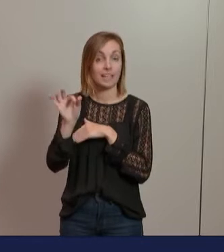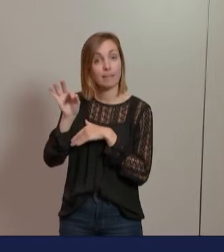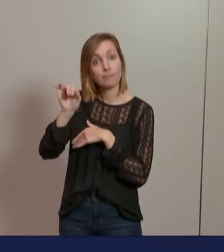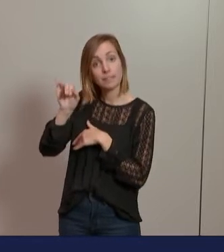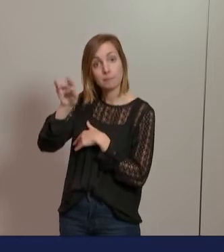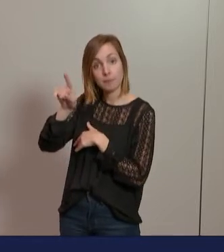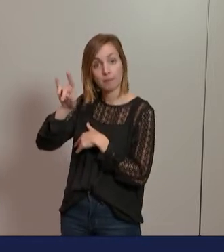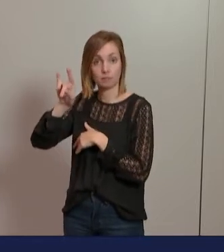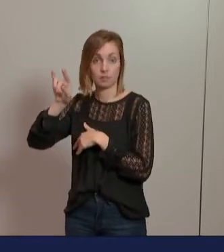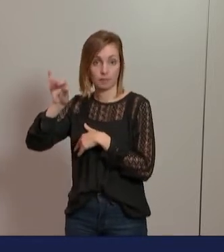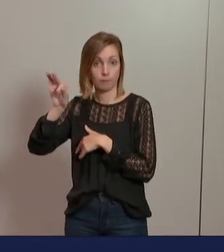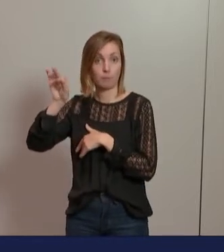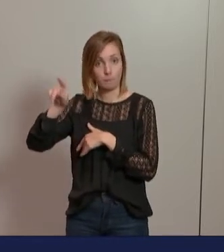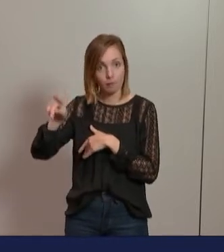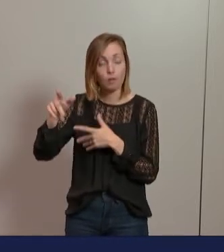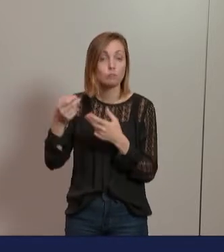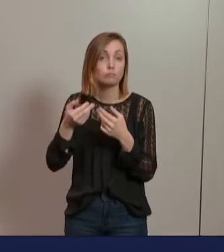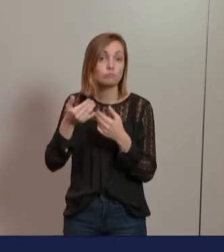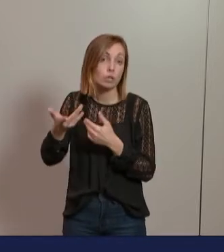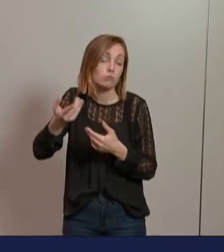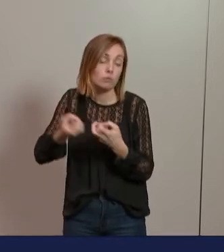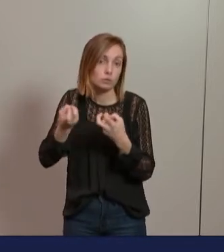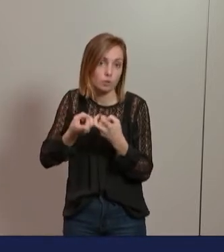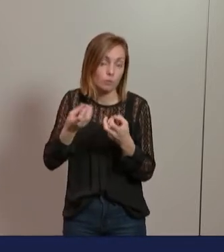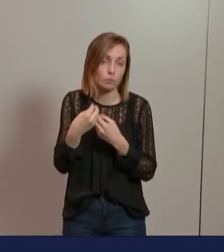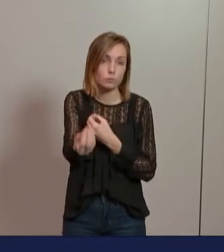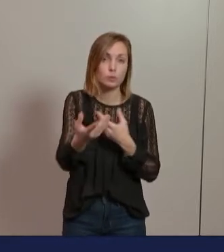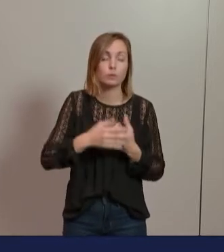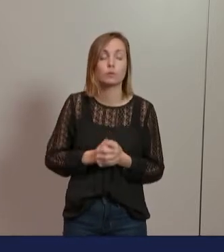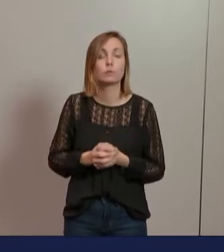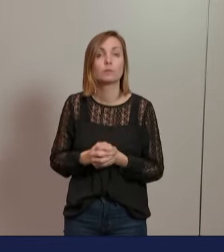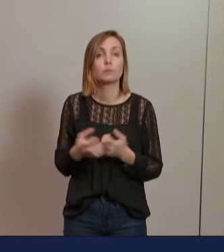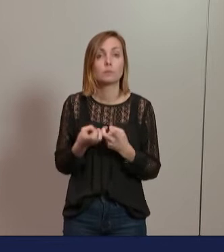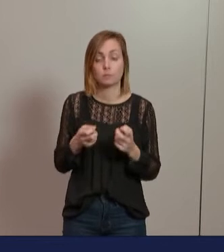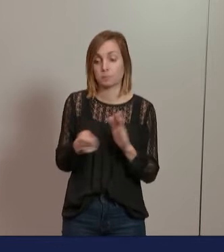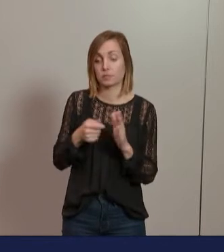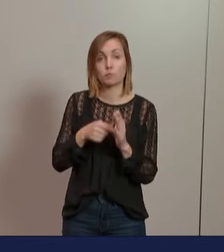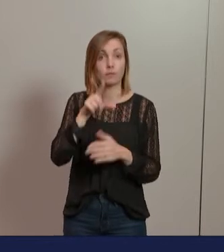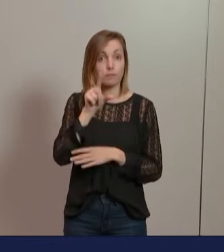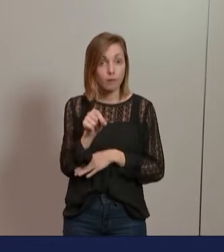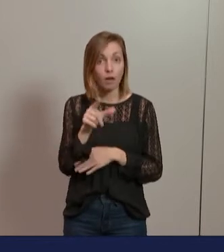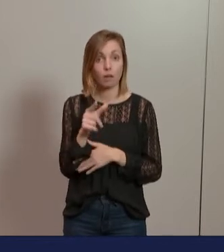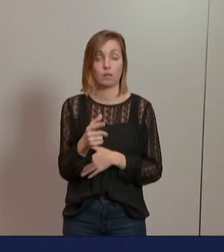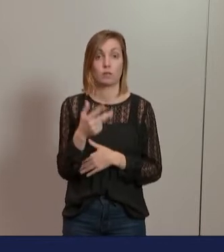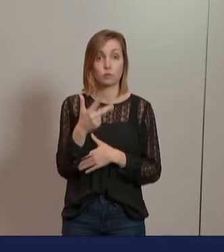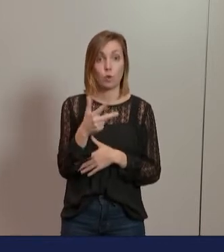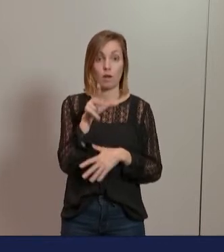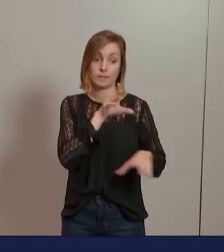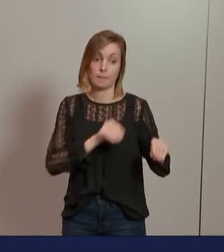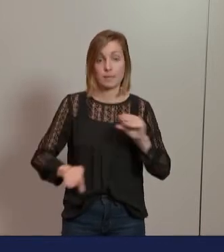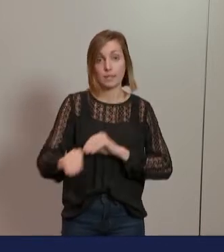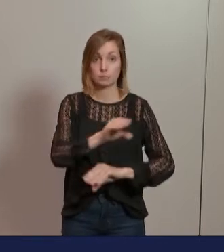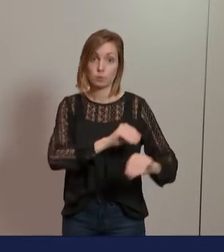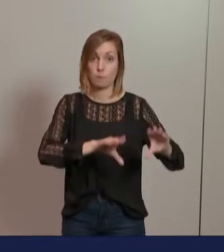FIPHFP. Quelques exemples d'actions qui sont financées, par exemple en 2020, la réalisation de 3 aménagements de poste par